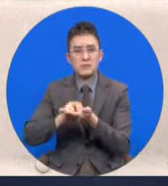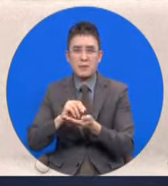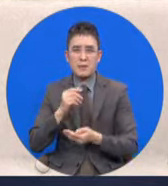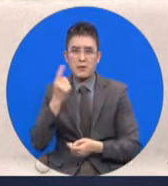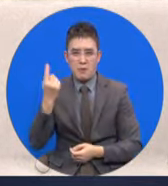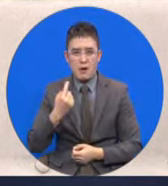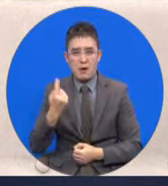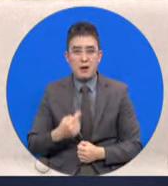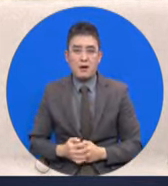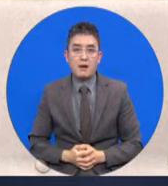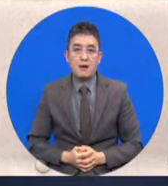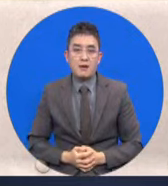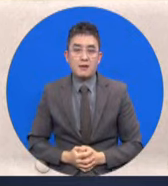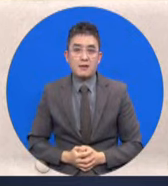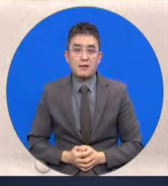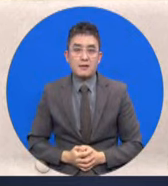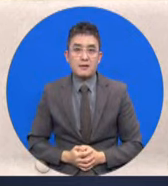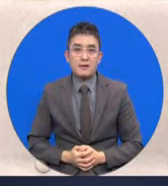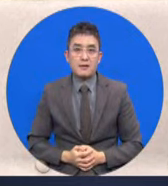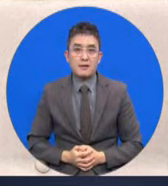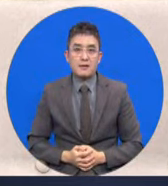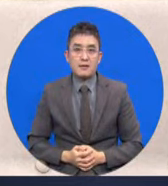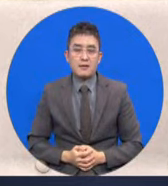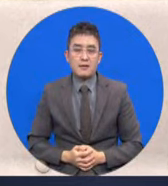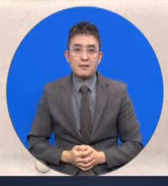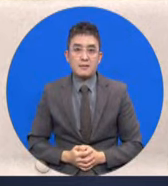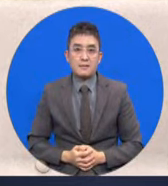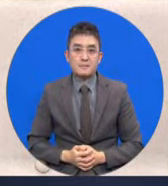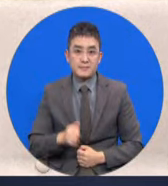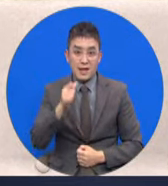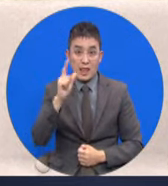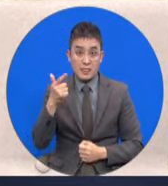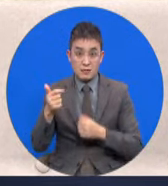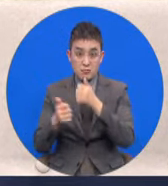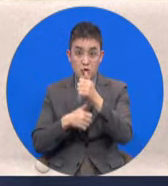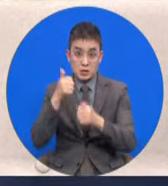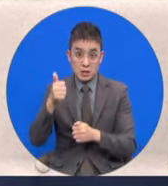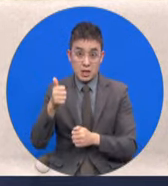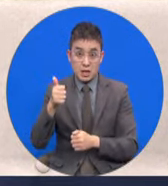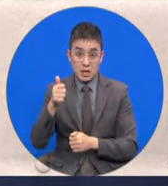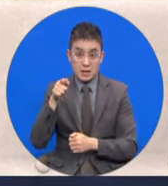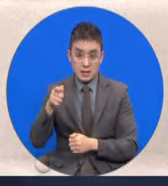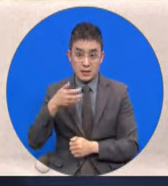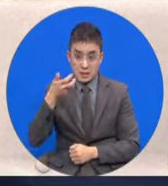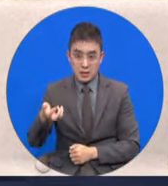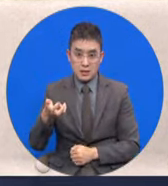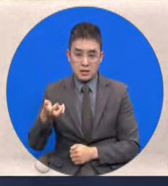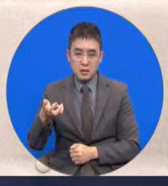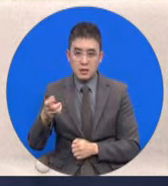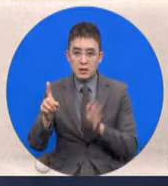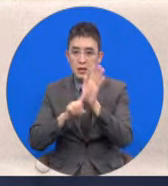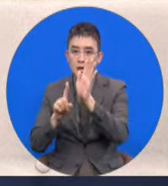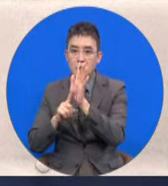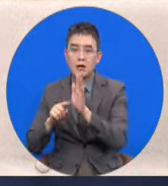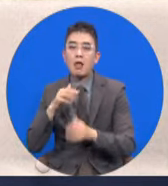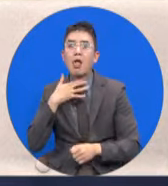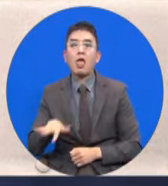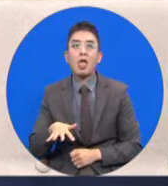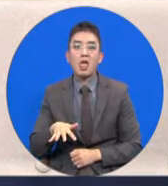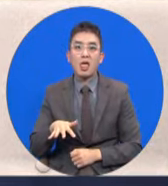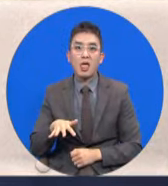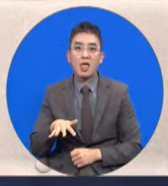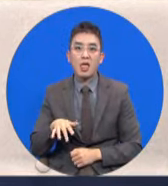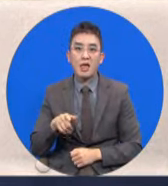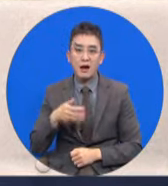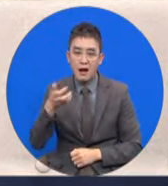실제적으로 첫 번째, 우리 한동훈 비대위원장이 저 지역에 유세를 하러 가지 않았다는 거. 그걸 어떻게 볼